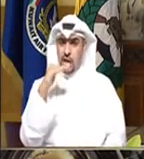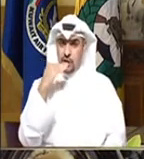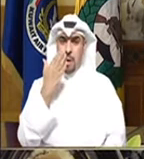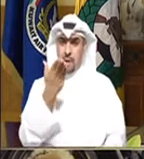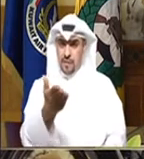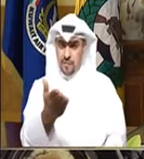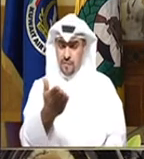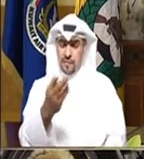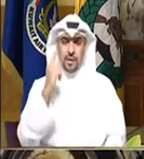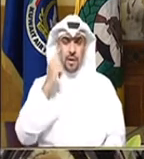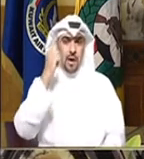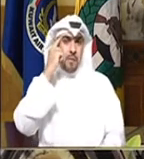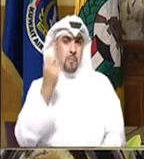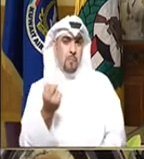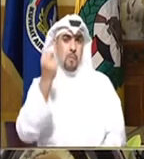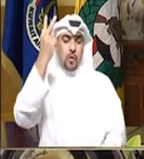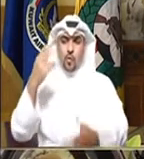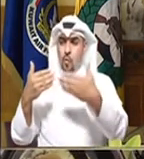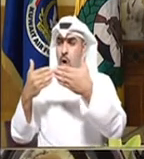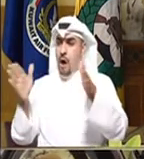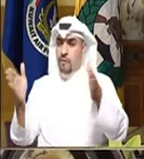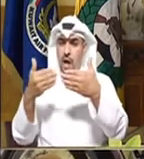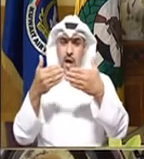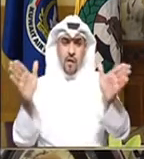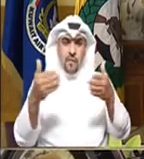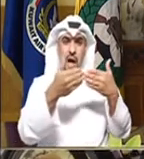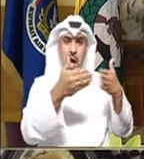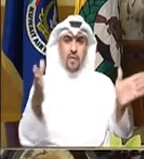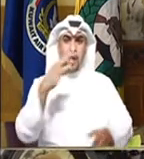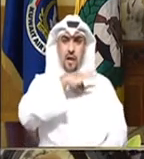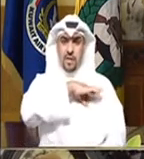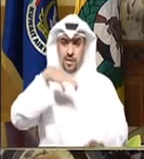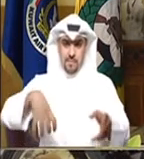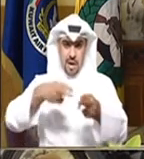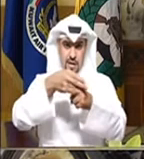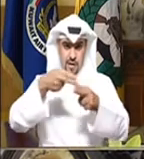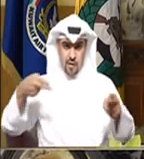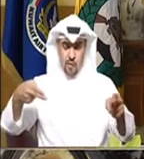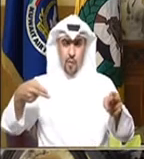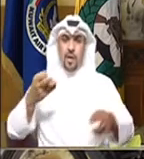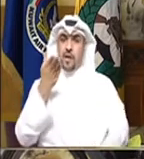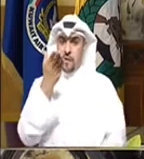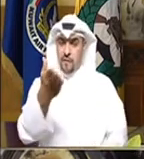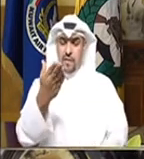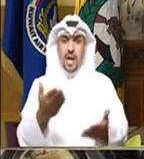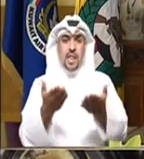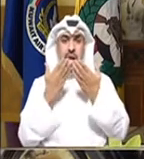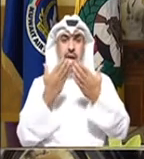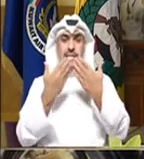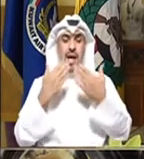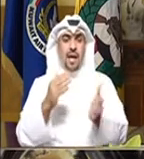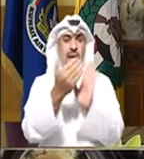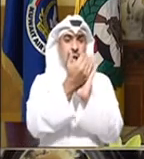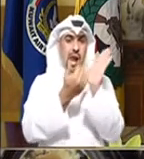وإقامة المشاريع الصغيرة والمتوسطة ذات الجدوى الاقتصادية التي